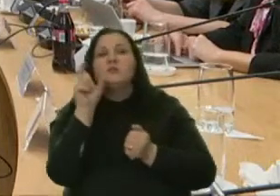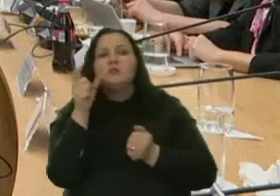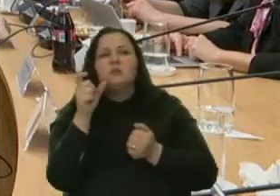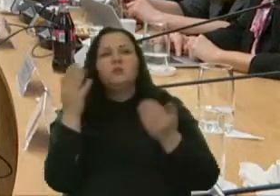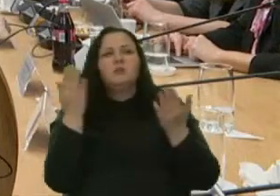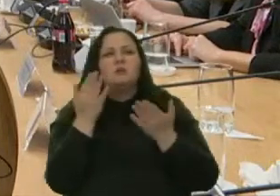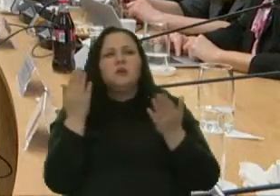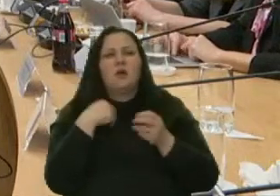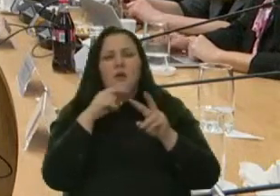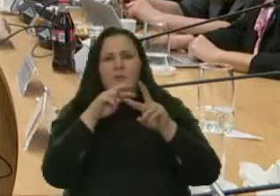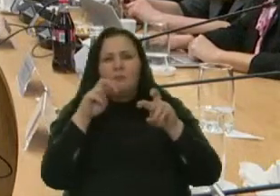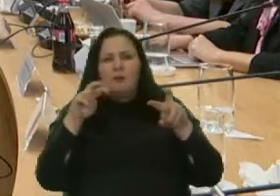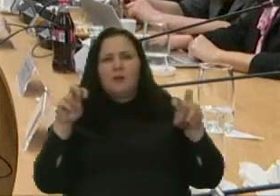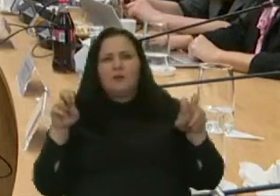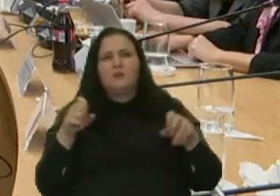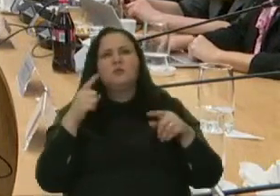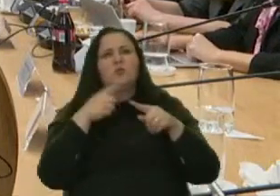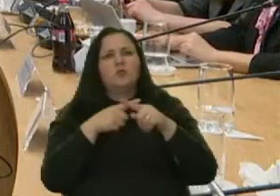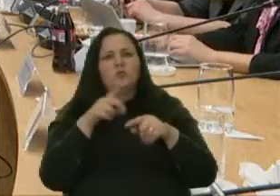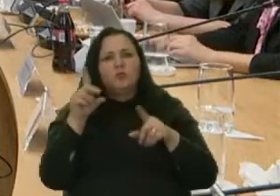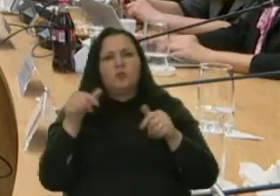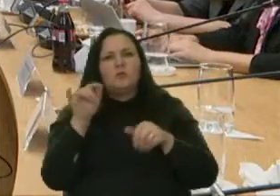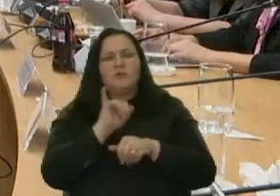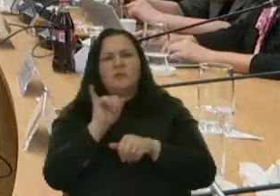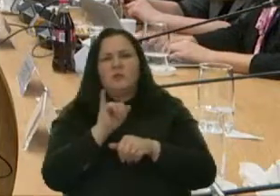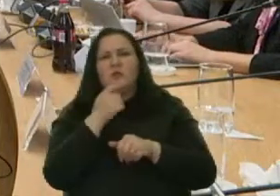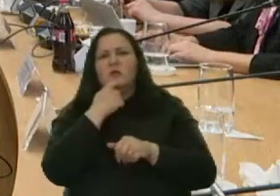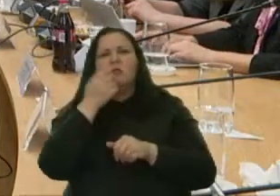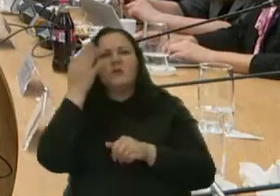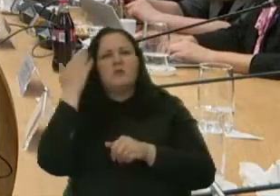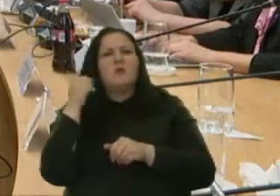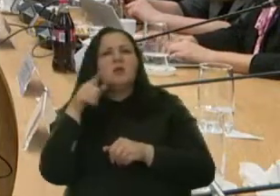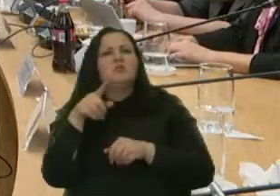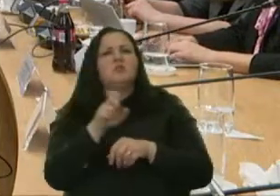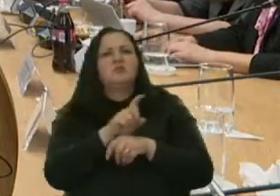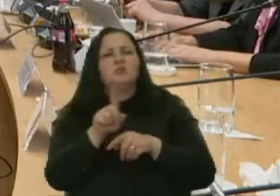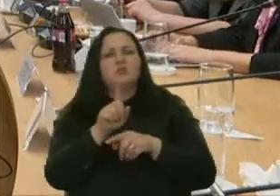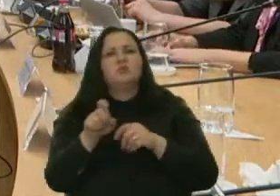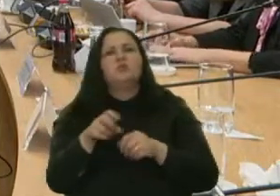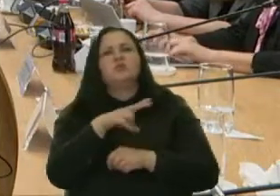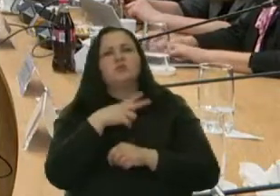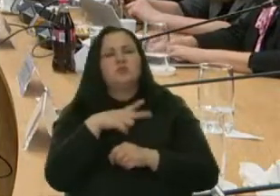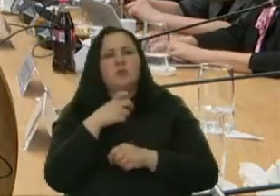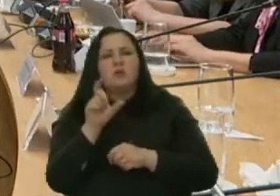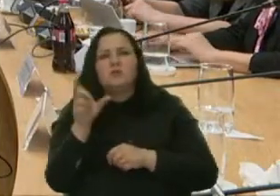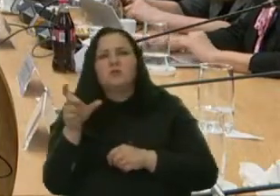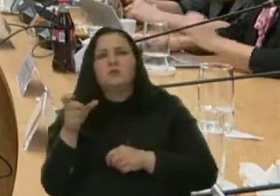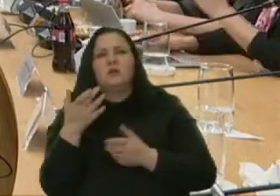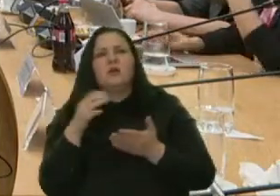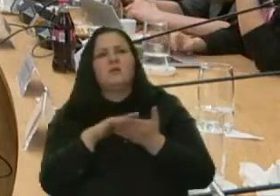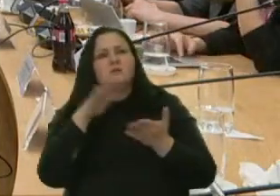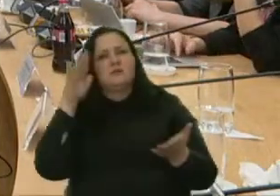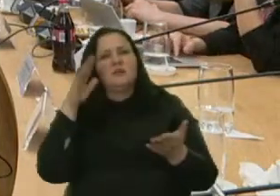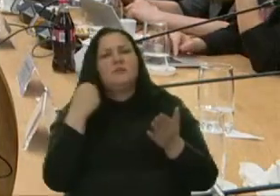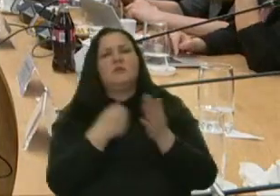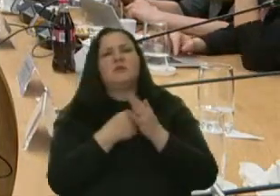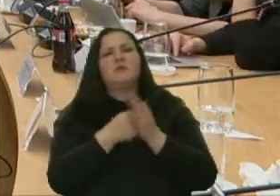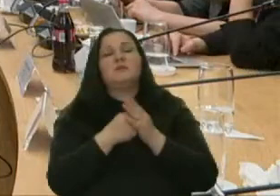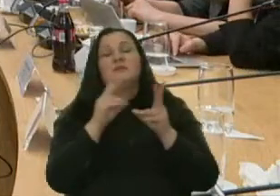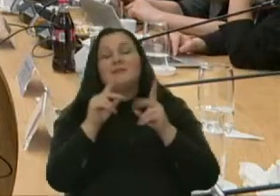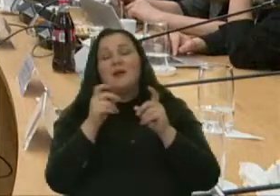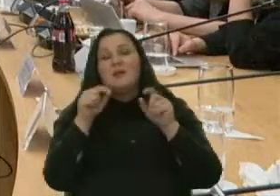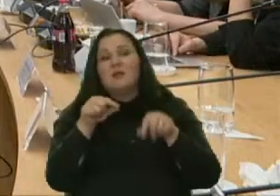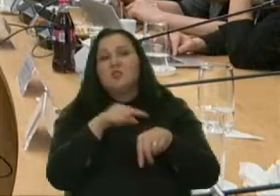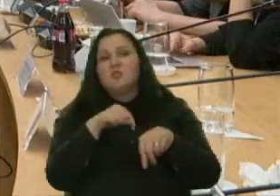care am analizat la un moment dat cu doamna director în anul trecut acest aspect și existau situații în care li se măreau salariile dar la